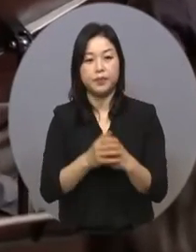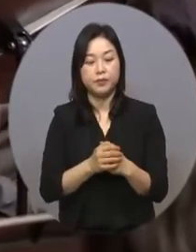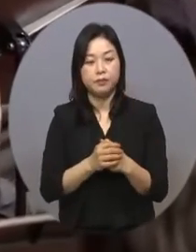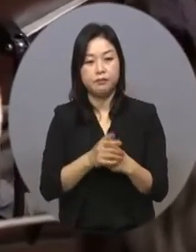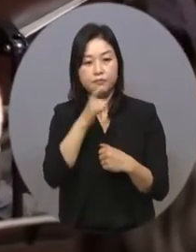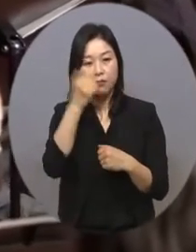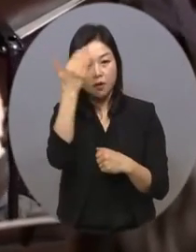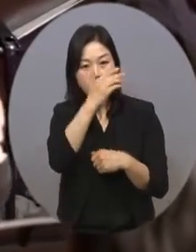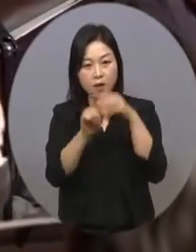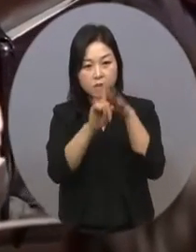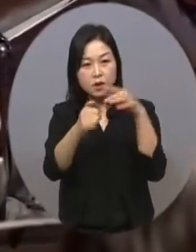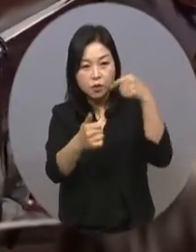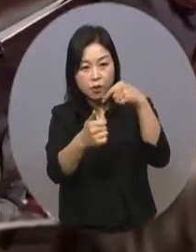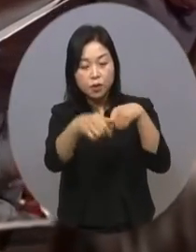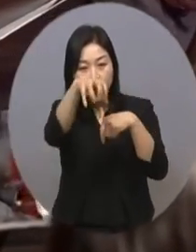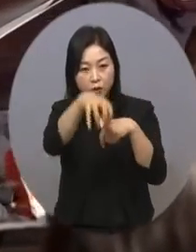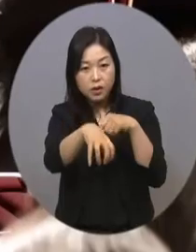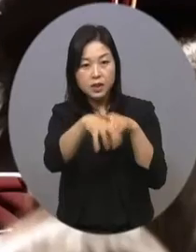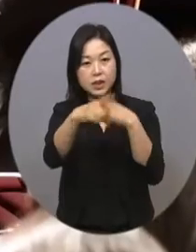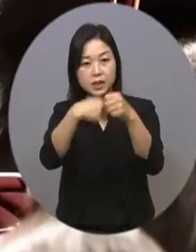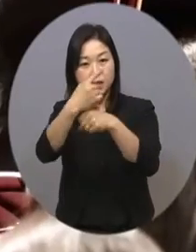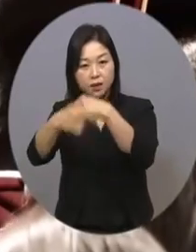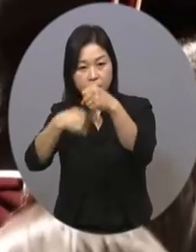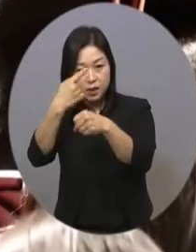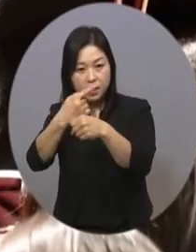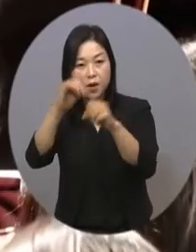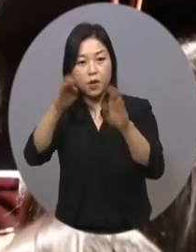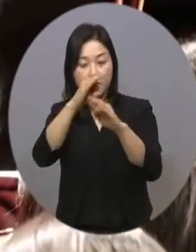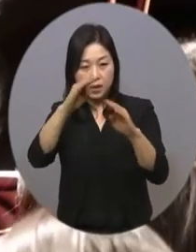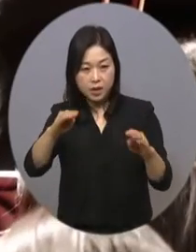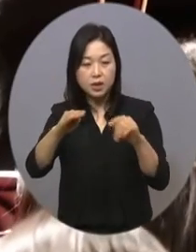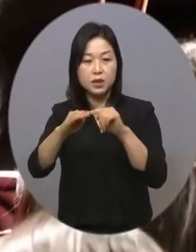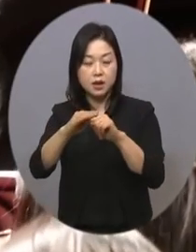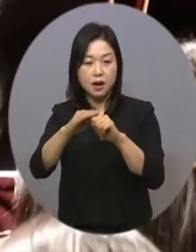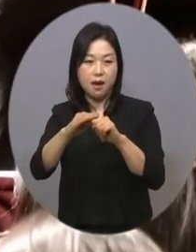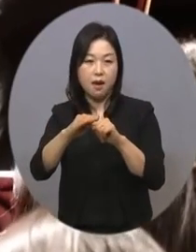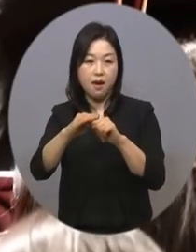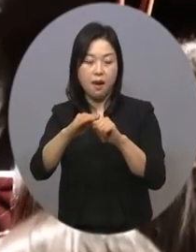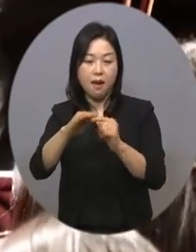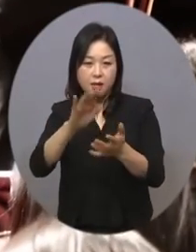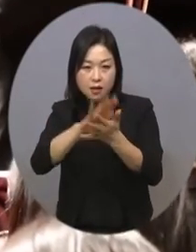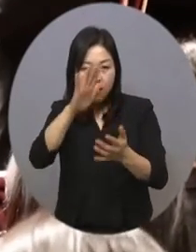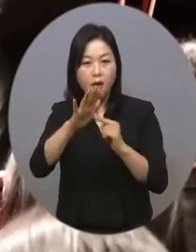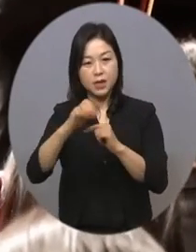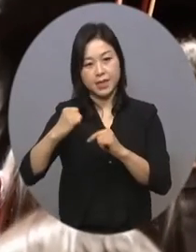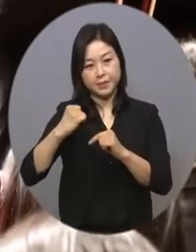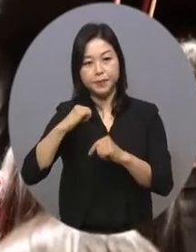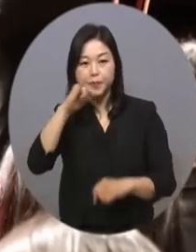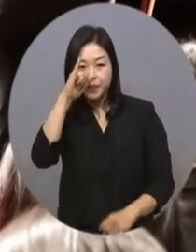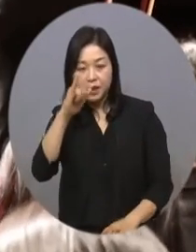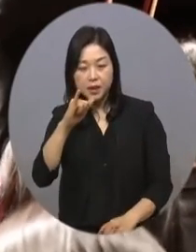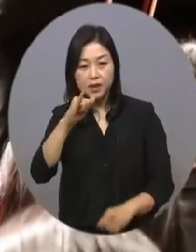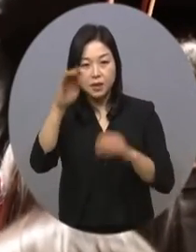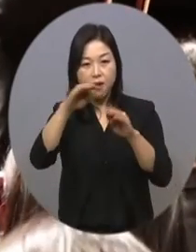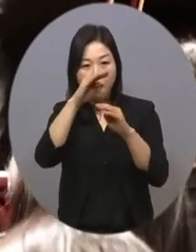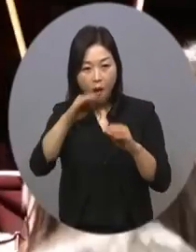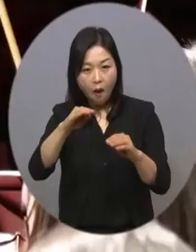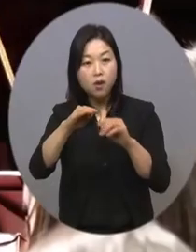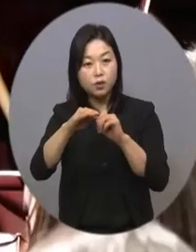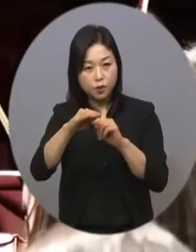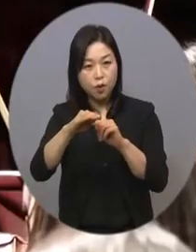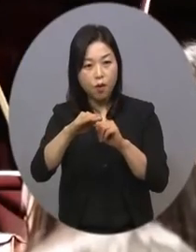여수영재교육원 예술영재들은 해마다 오케스트라의 열정적인 에너지 넘치는 연주로